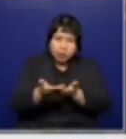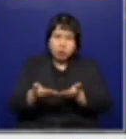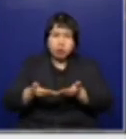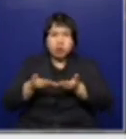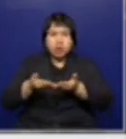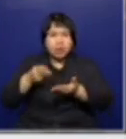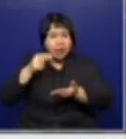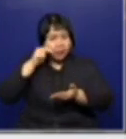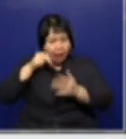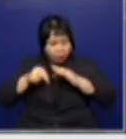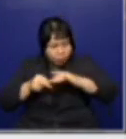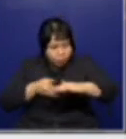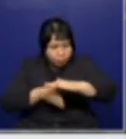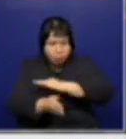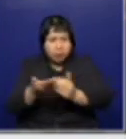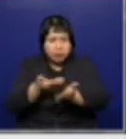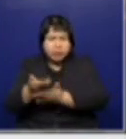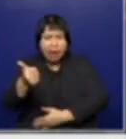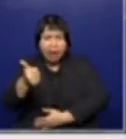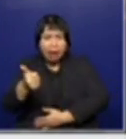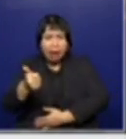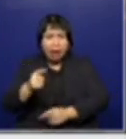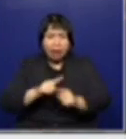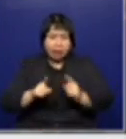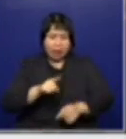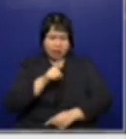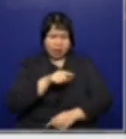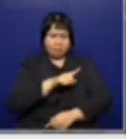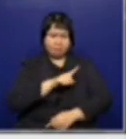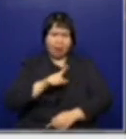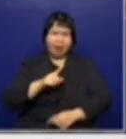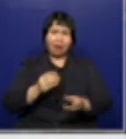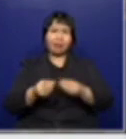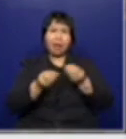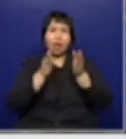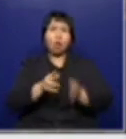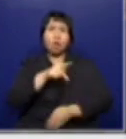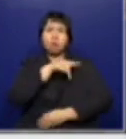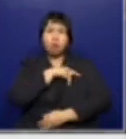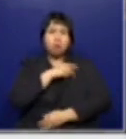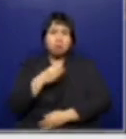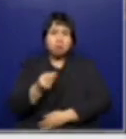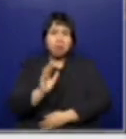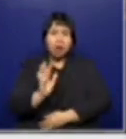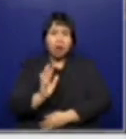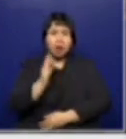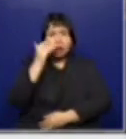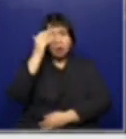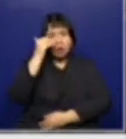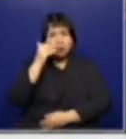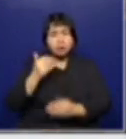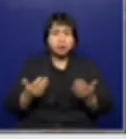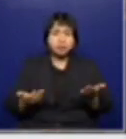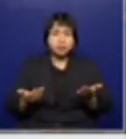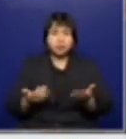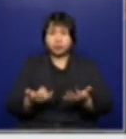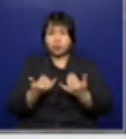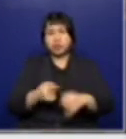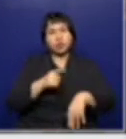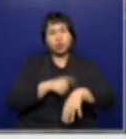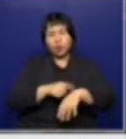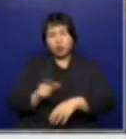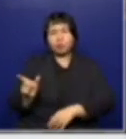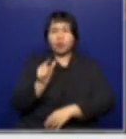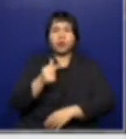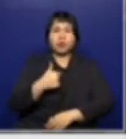หมื่นล้านยังจะซื้อได้เงิน 1,000 ล้านสลับพี่น้องชาวพุทธผมท่านให้ไม่ได้เชียวหรือเนื่องจากเวลาจำกัด